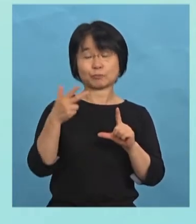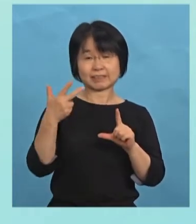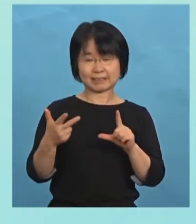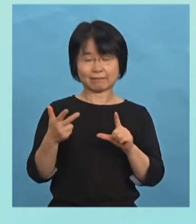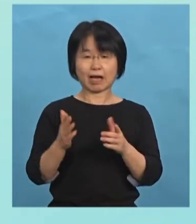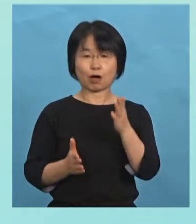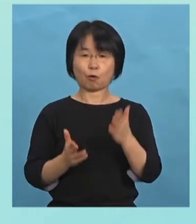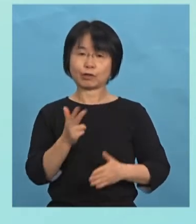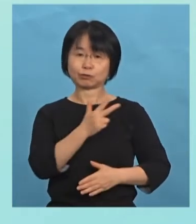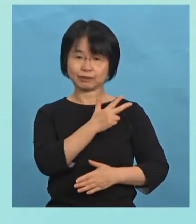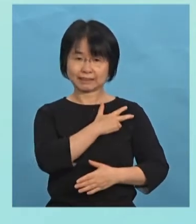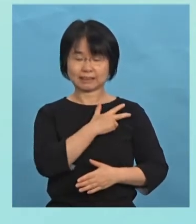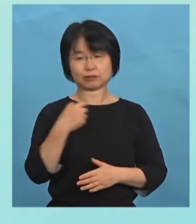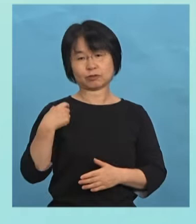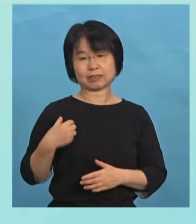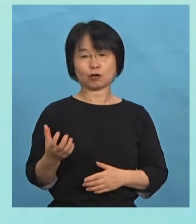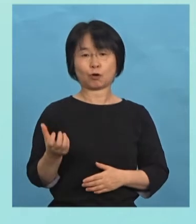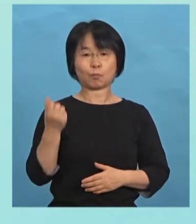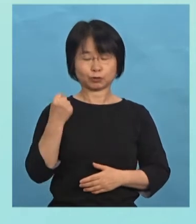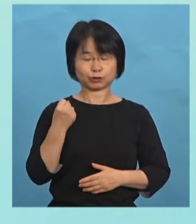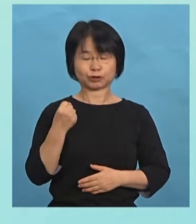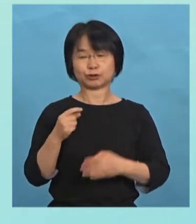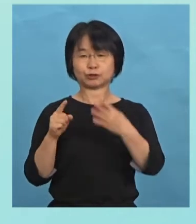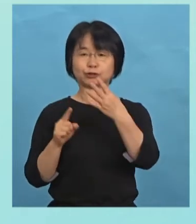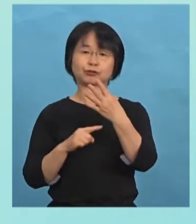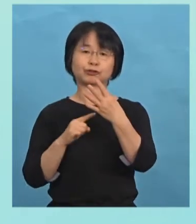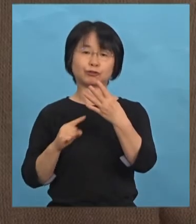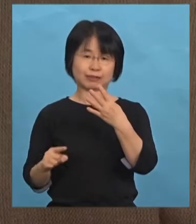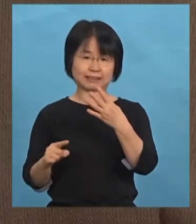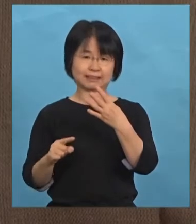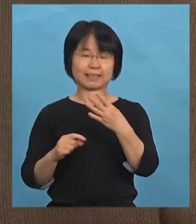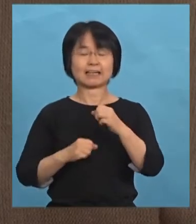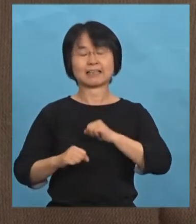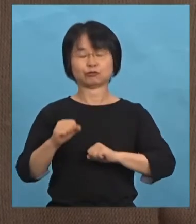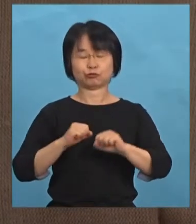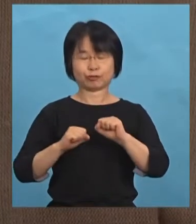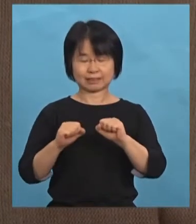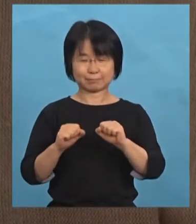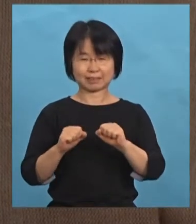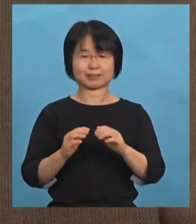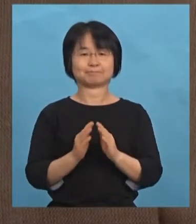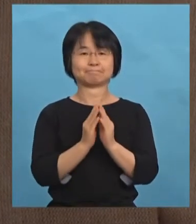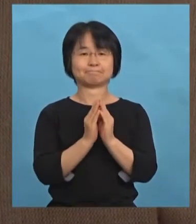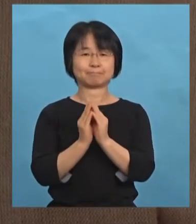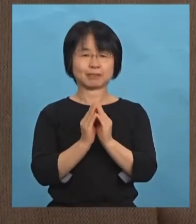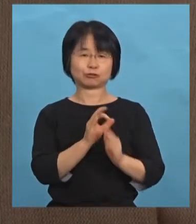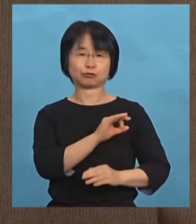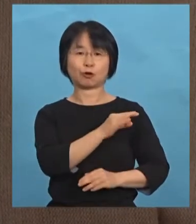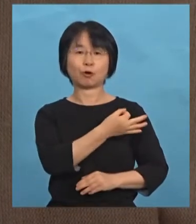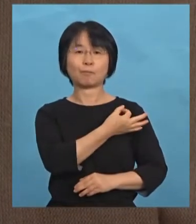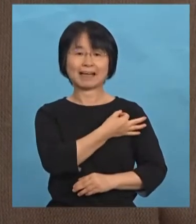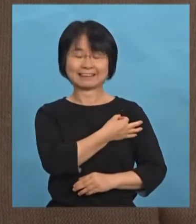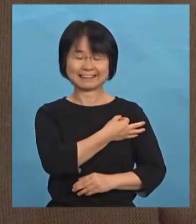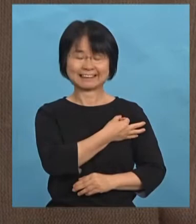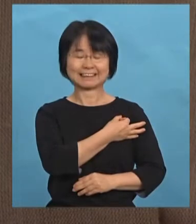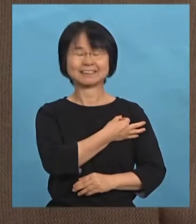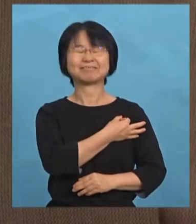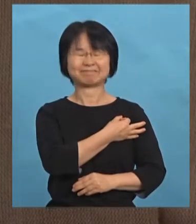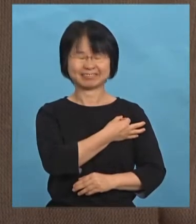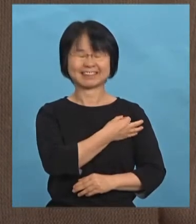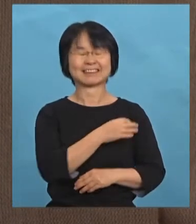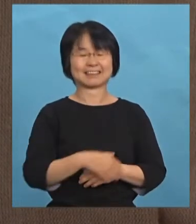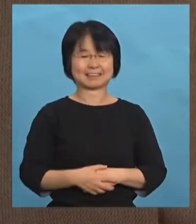持つ子育てコンシェルジュが4人活動しています。 なるほど。 このピンクのバッジをつけているのが子育てコンシェルジュです。